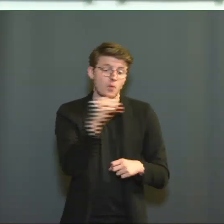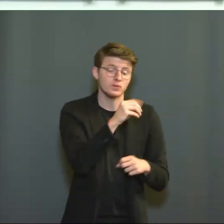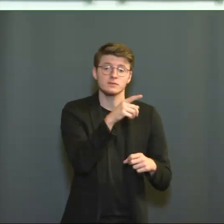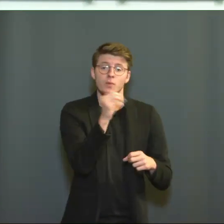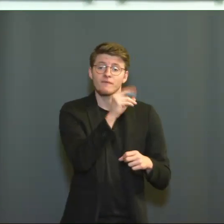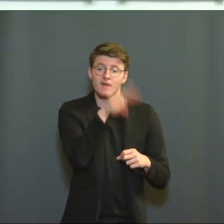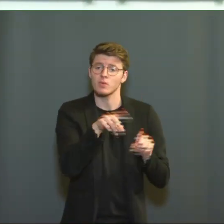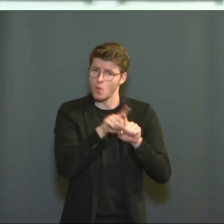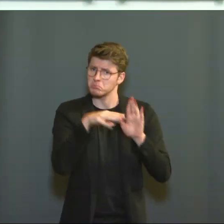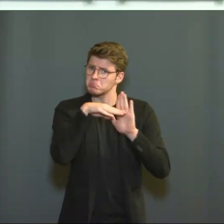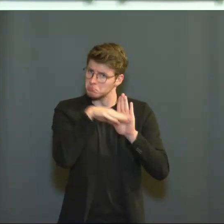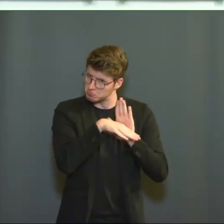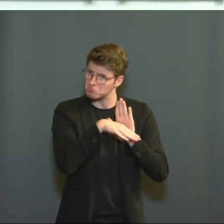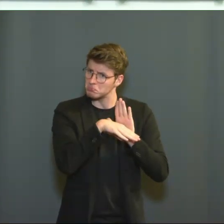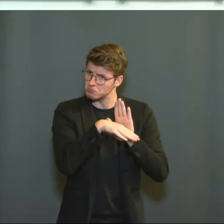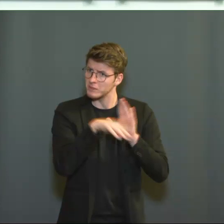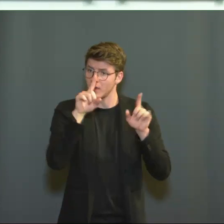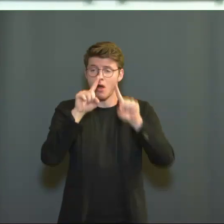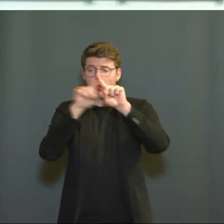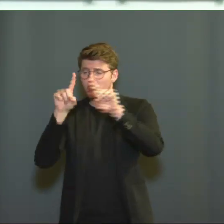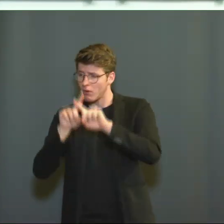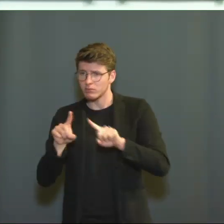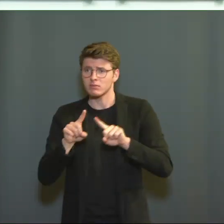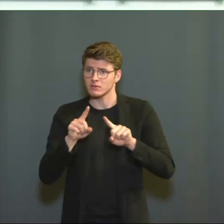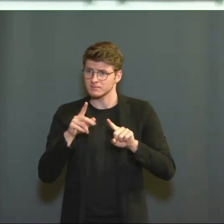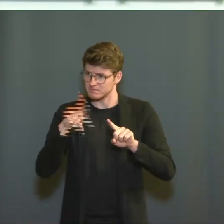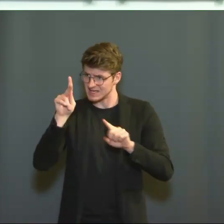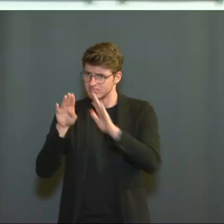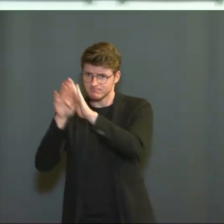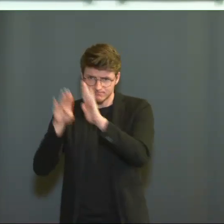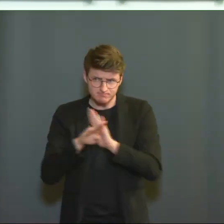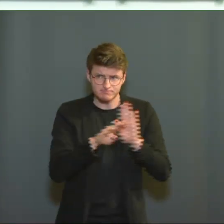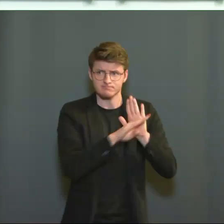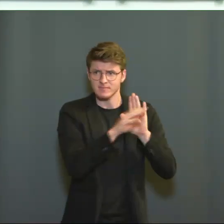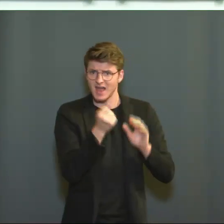provincies het aantal besmettingen nog toeneemt met 11 tot 40%.